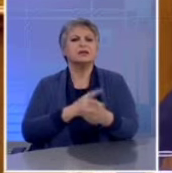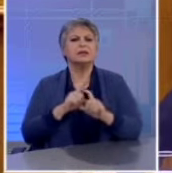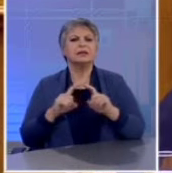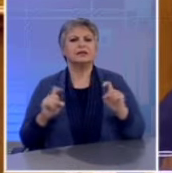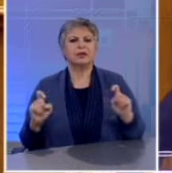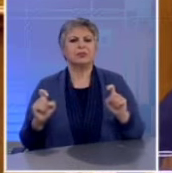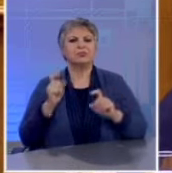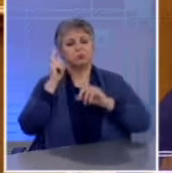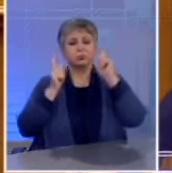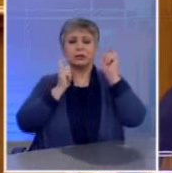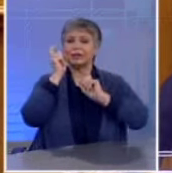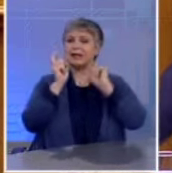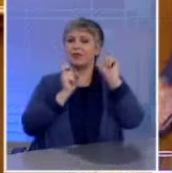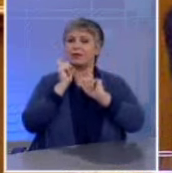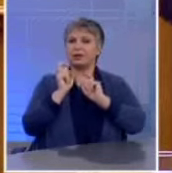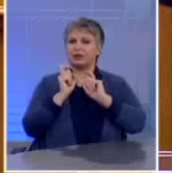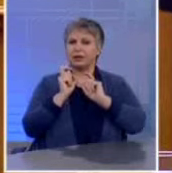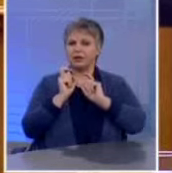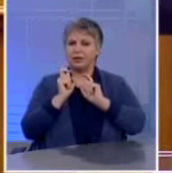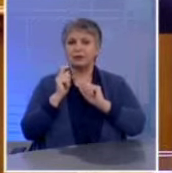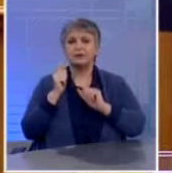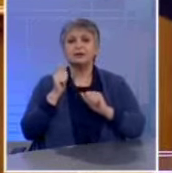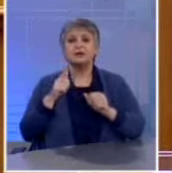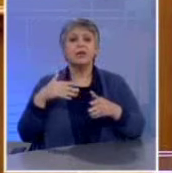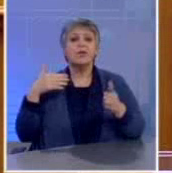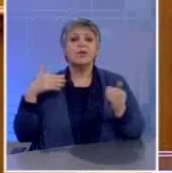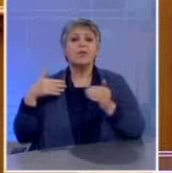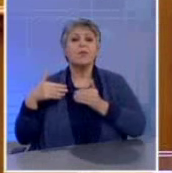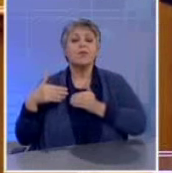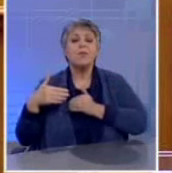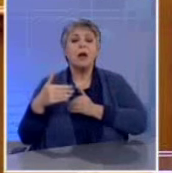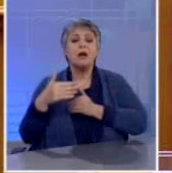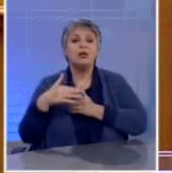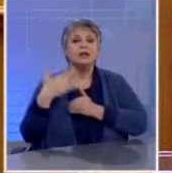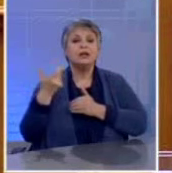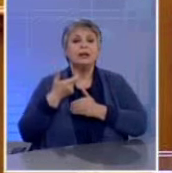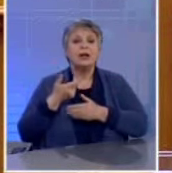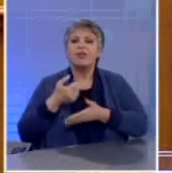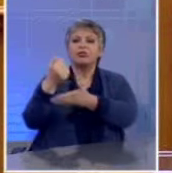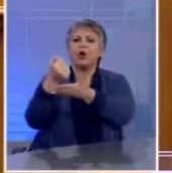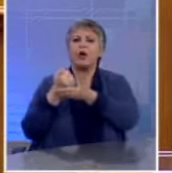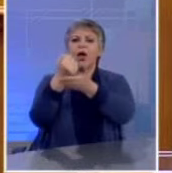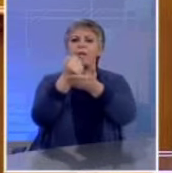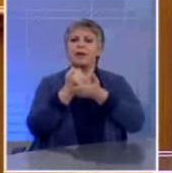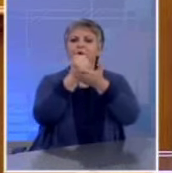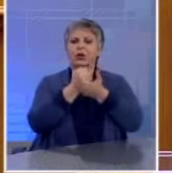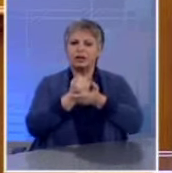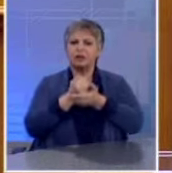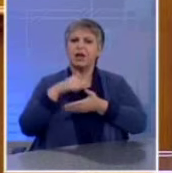Τι άραγε? Τις μελλοντικές κρατικές χρηματοδοτήσεις. Και εγώ